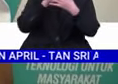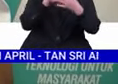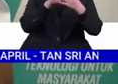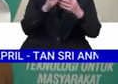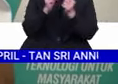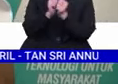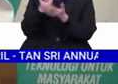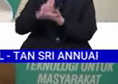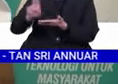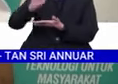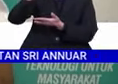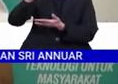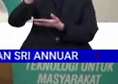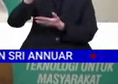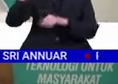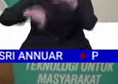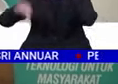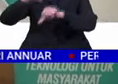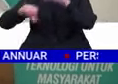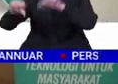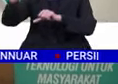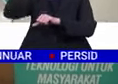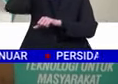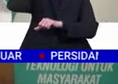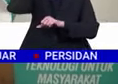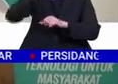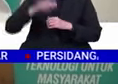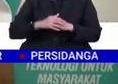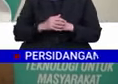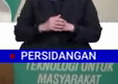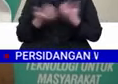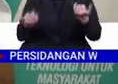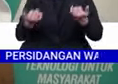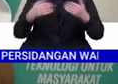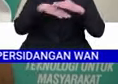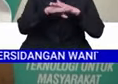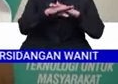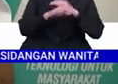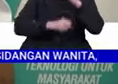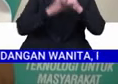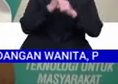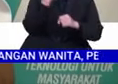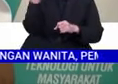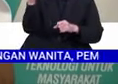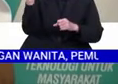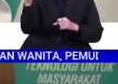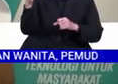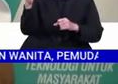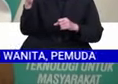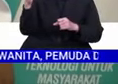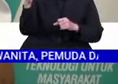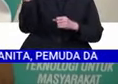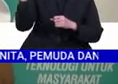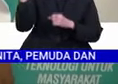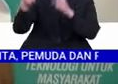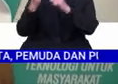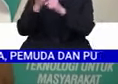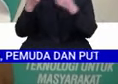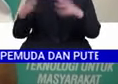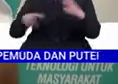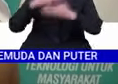Kyuhyun stup Syaikh Jerman yang kini memasuki tahun ke-12 dagobah tahun